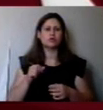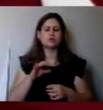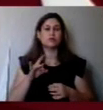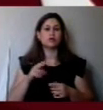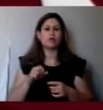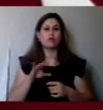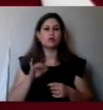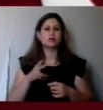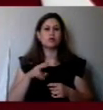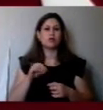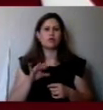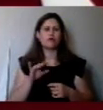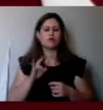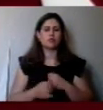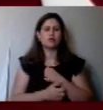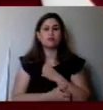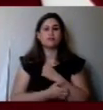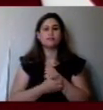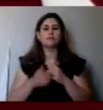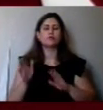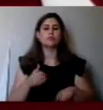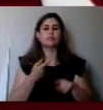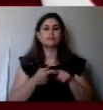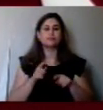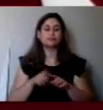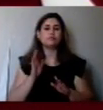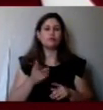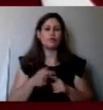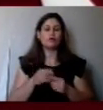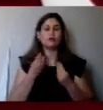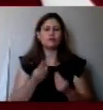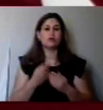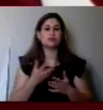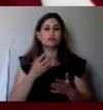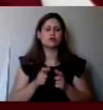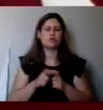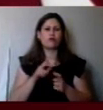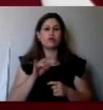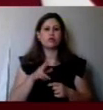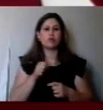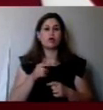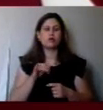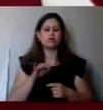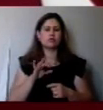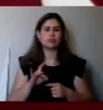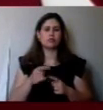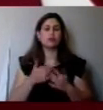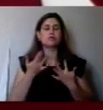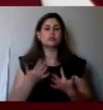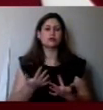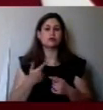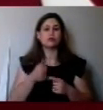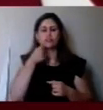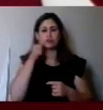Олексія Левіна. Після цього має надатися слово Владиславу Мангеру, оскільки вчора